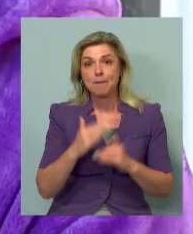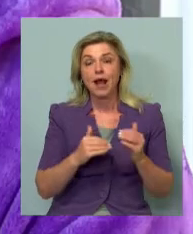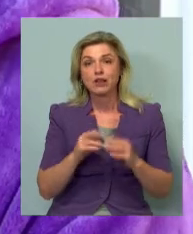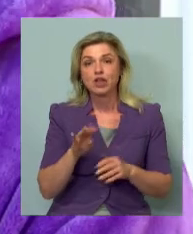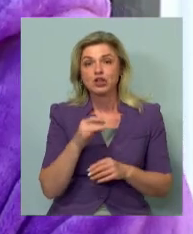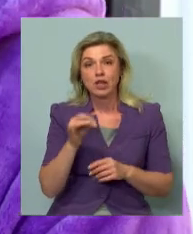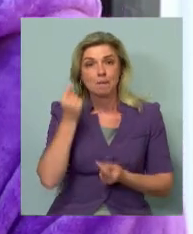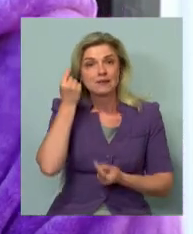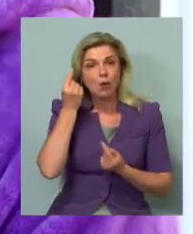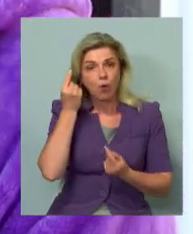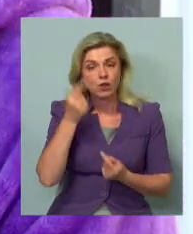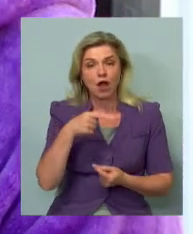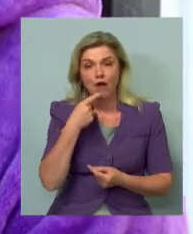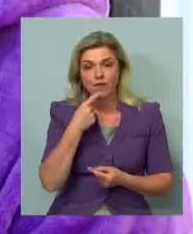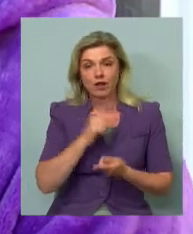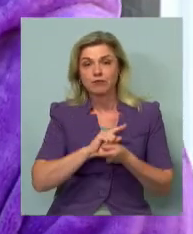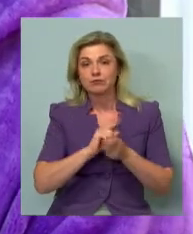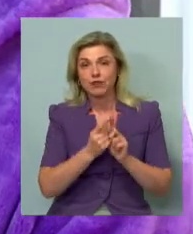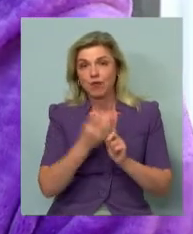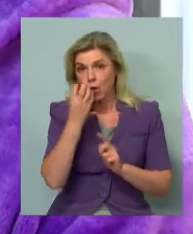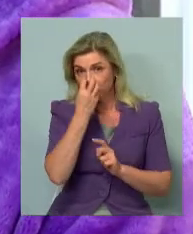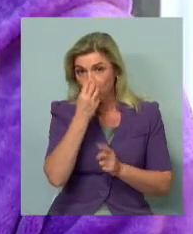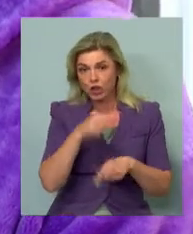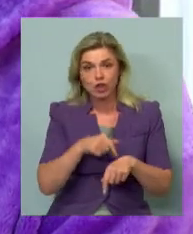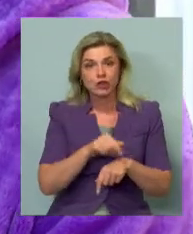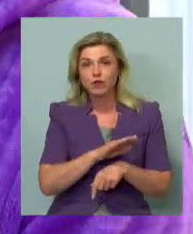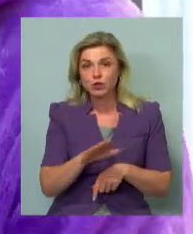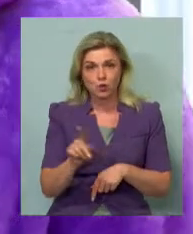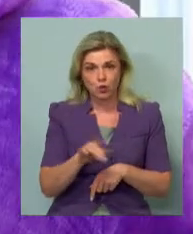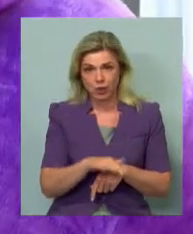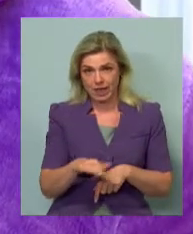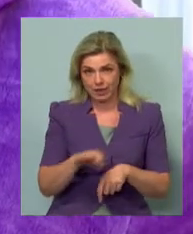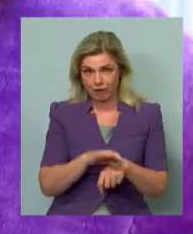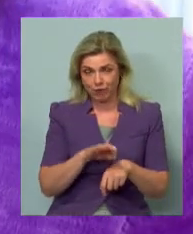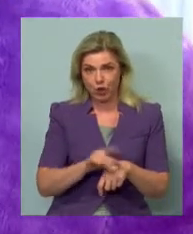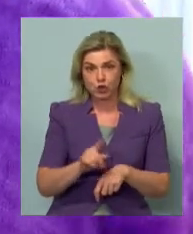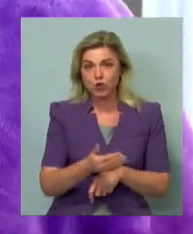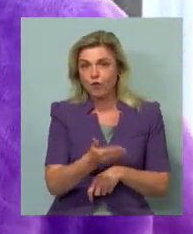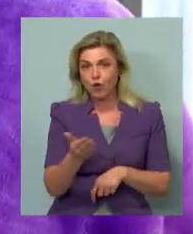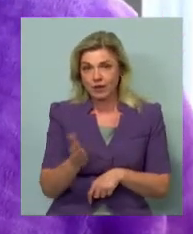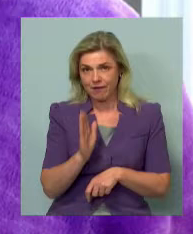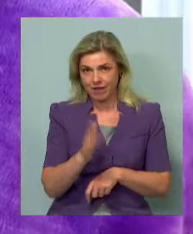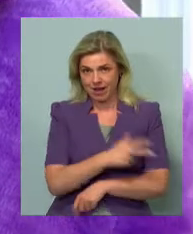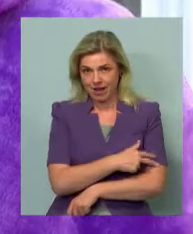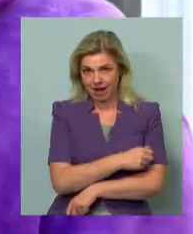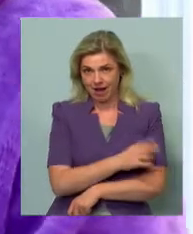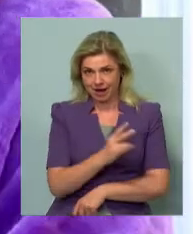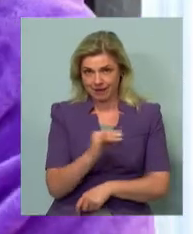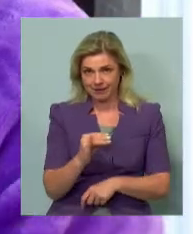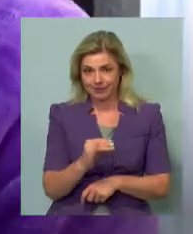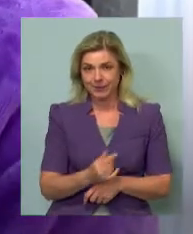психолог. Говорить, в процесі перевтілення у клоуна не відчуваєш, що діти хворі, що вони в лікарні. Я Буня.